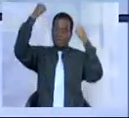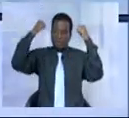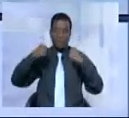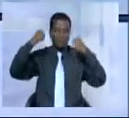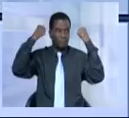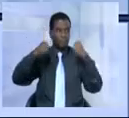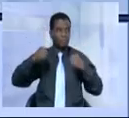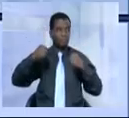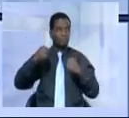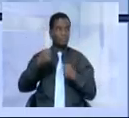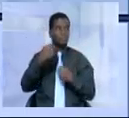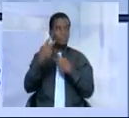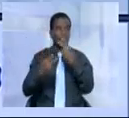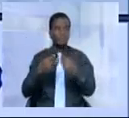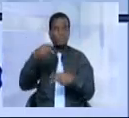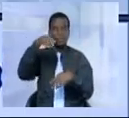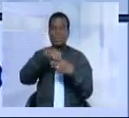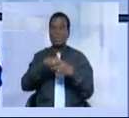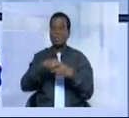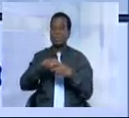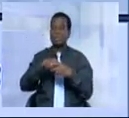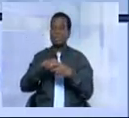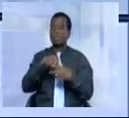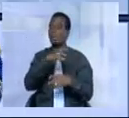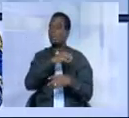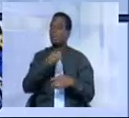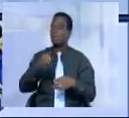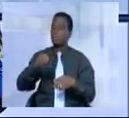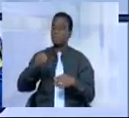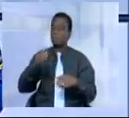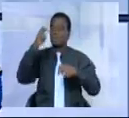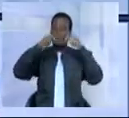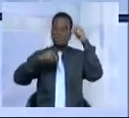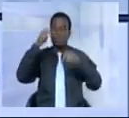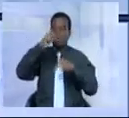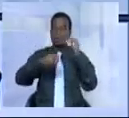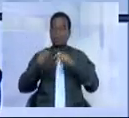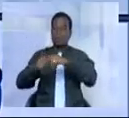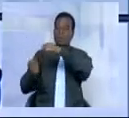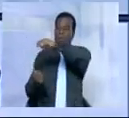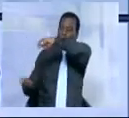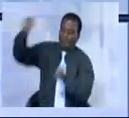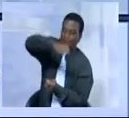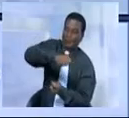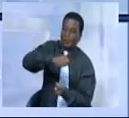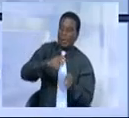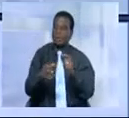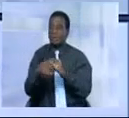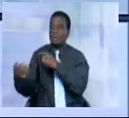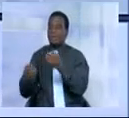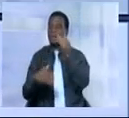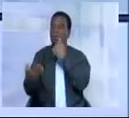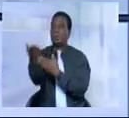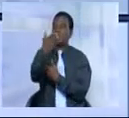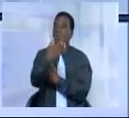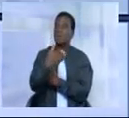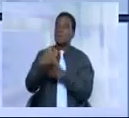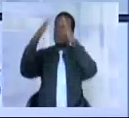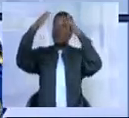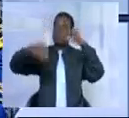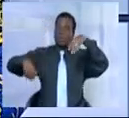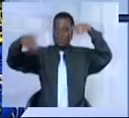s'invite également dans cette coopération ivoiro-nippone. Une compétition de judo dénommée Coupe AB s'est tenue ce matin au palais des sports